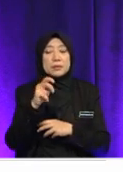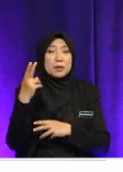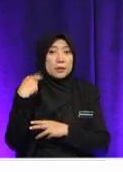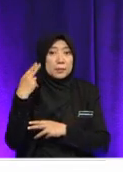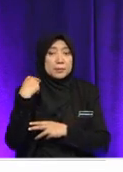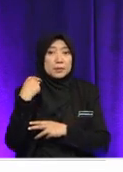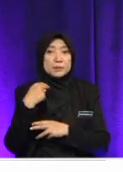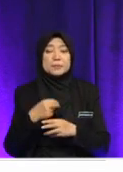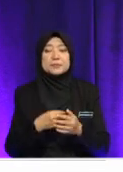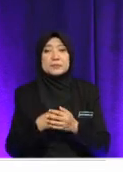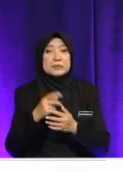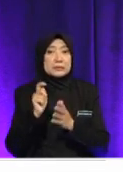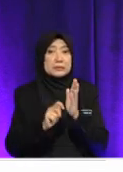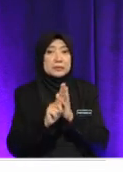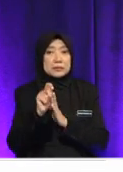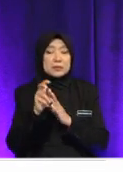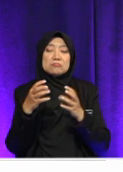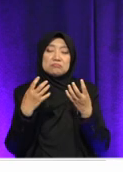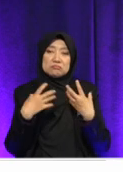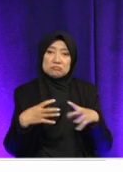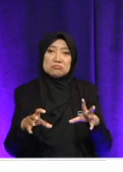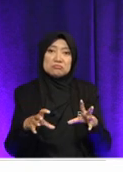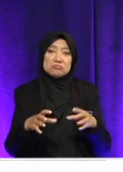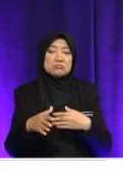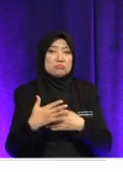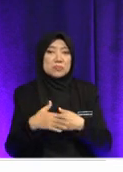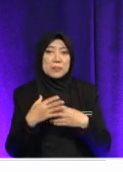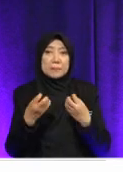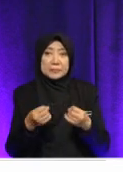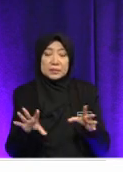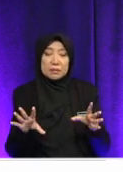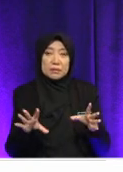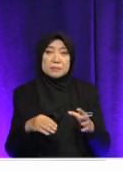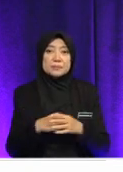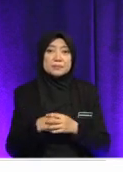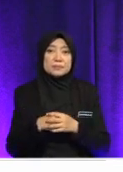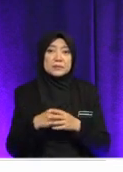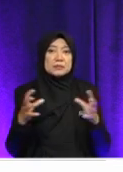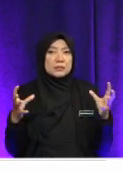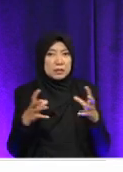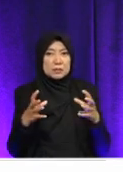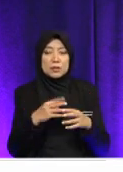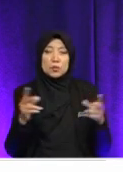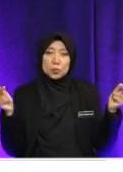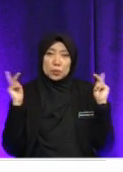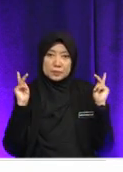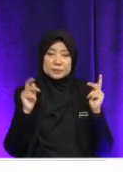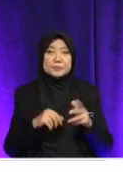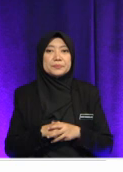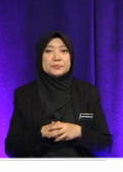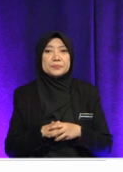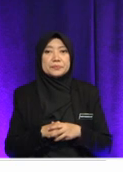HB tinggi yang ketiga mudah pecah lengan secara kimia penembak elektrik dan keras dan kuat Oke so